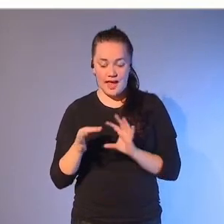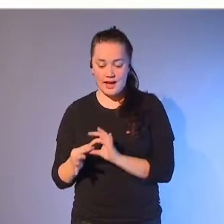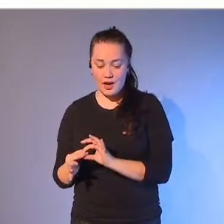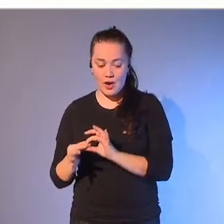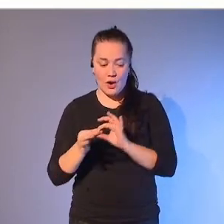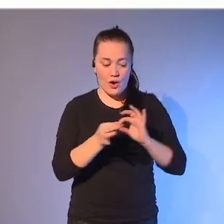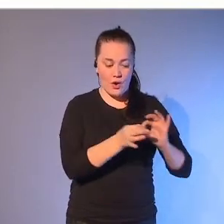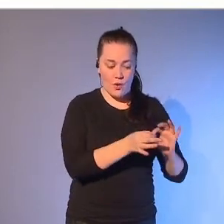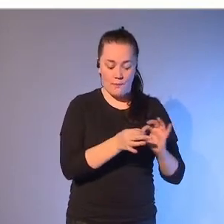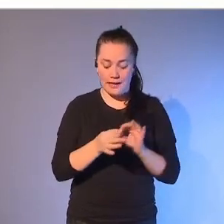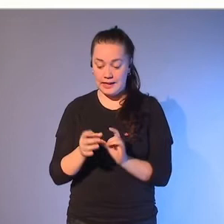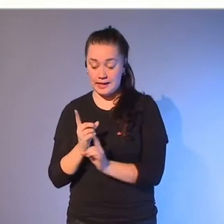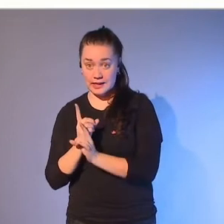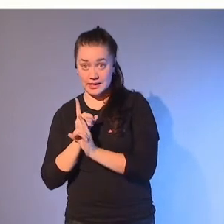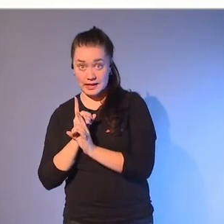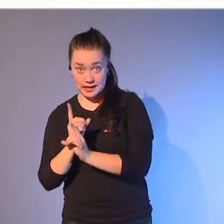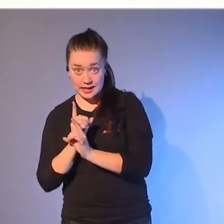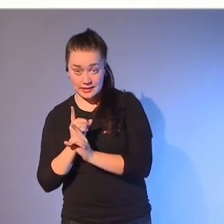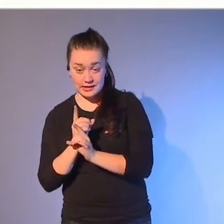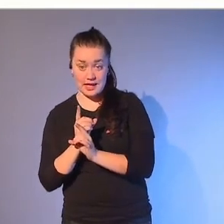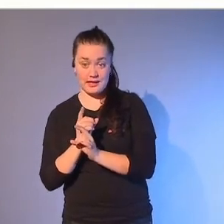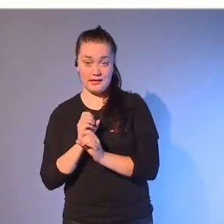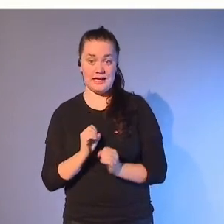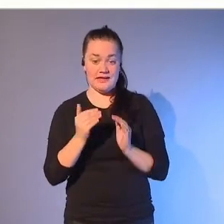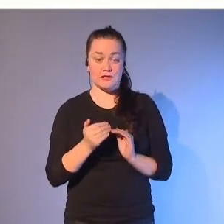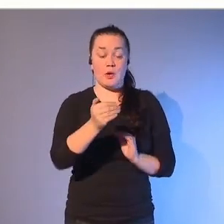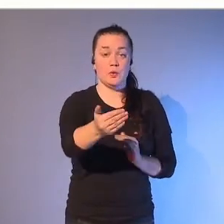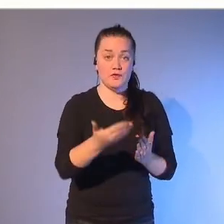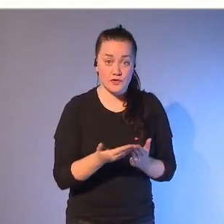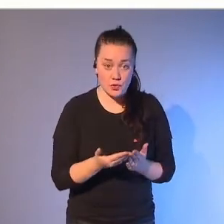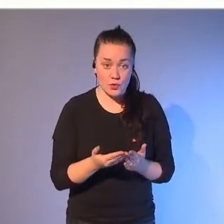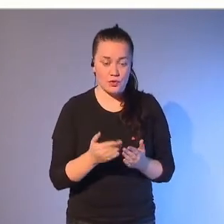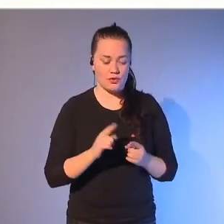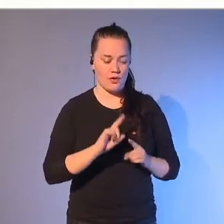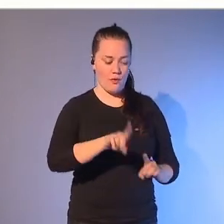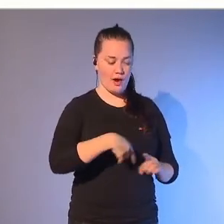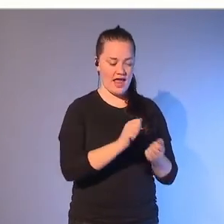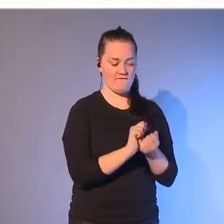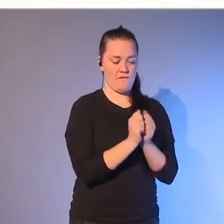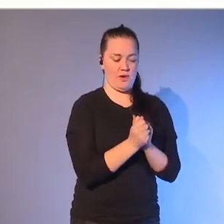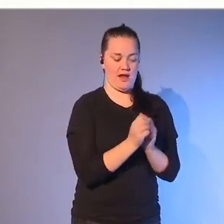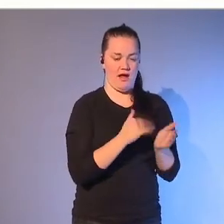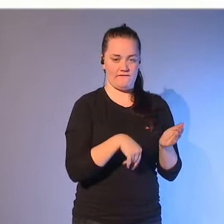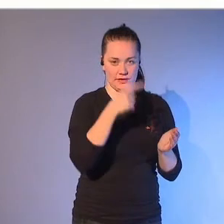mellom identitet, liv utenom skolen og reformulering av kunnskap.